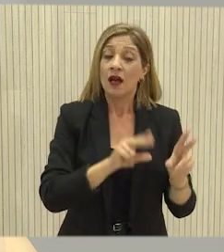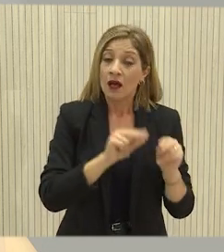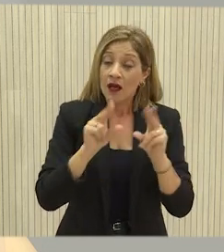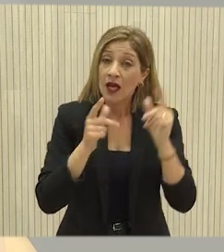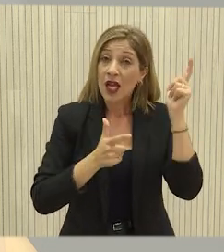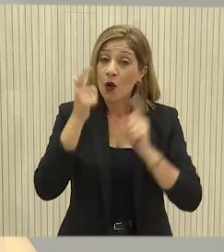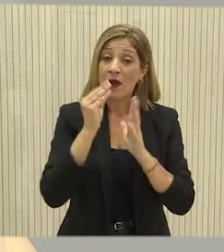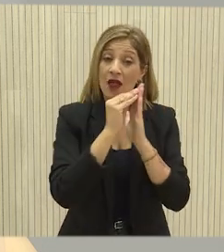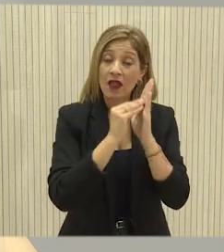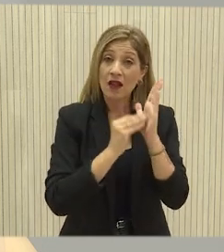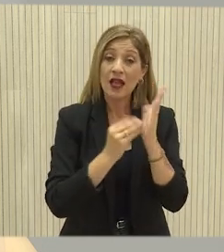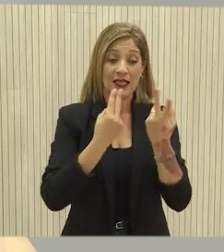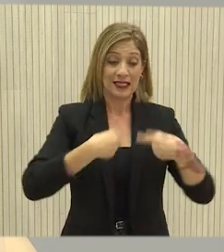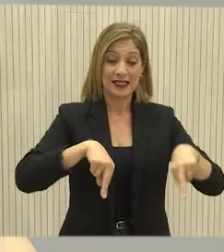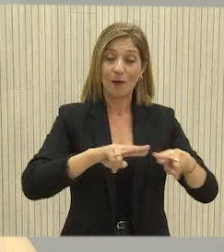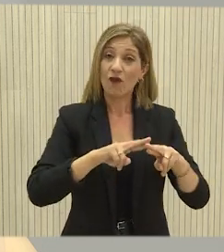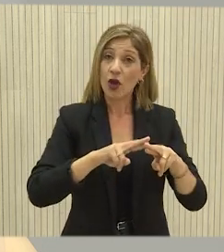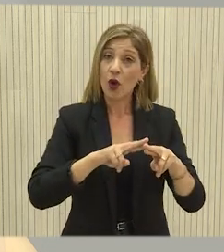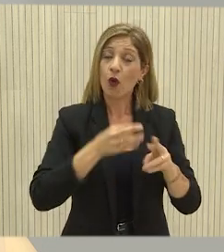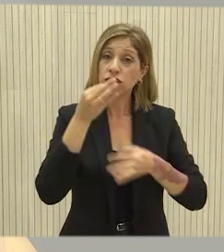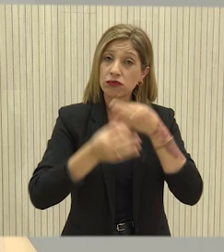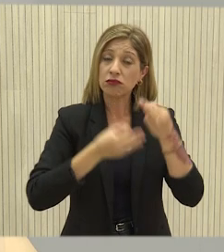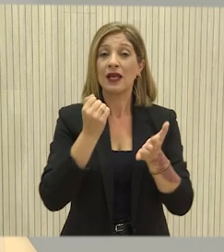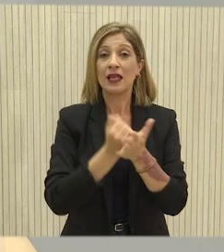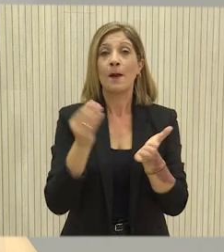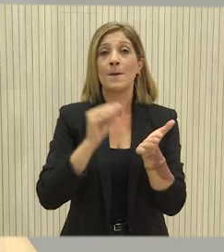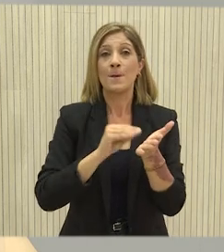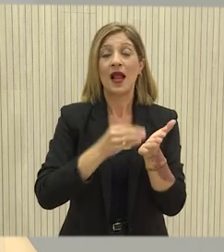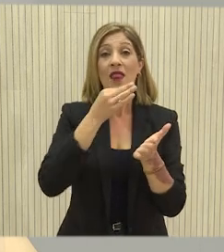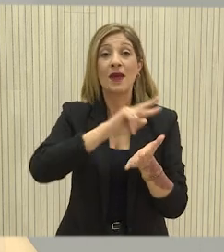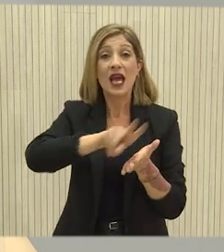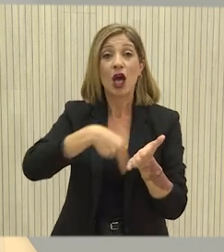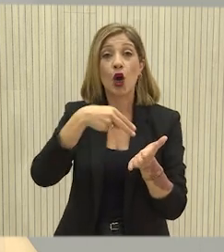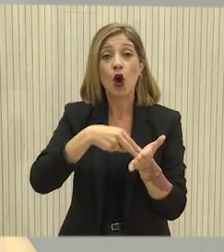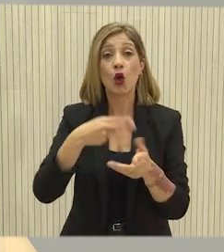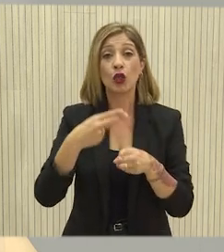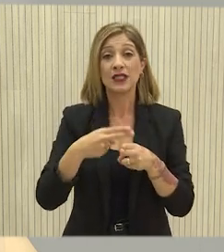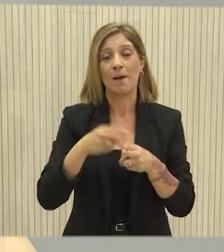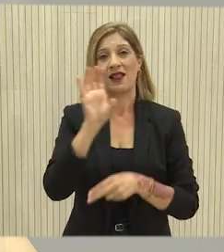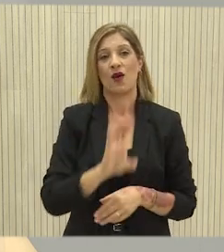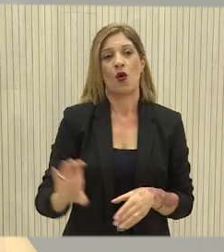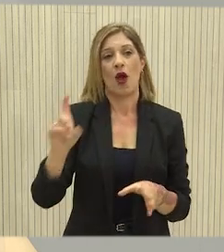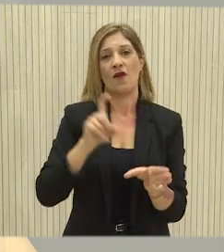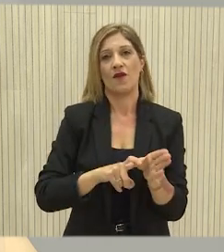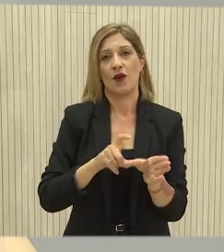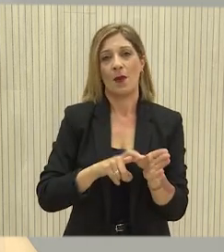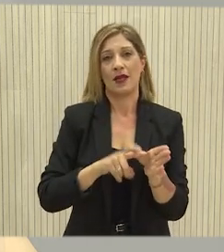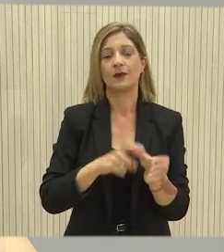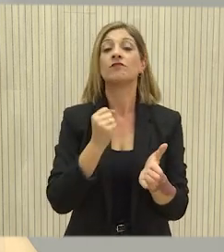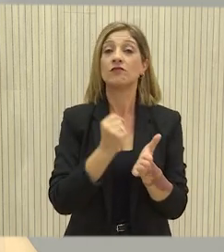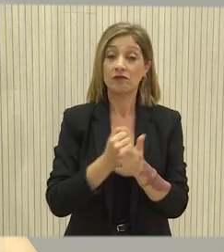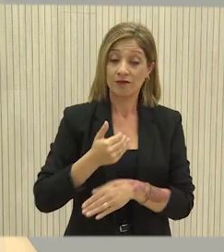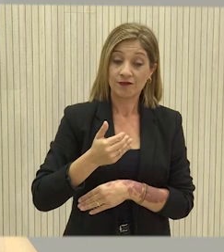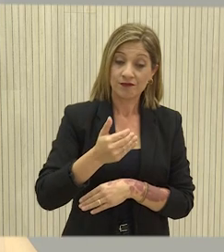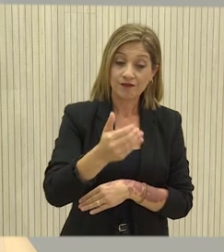σχετικά ψηφίσματα του Συμβουλίου Ασφαλείας των Ηνωμένων Εθνών, και θα επαναλάβει τον ενεργό ρόλο που μπορεί να διαδραματίσει η Ευρωπαϊκή Ένωση, ιδιαίτερα εν